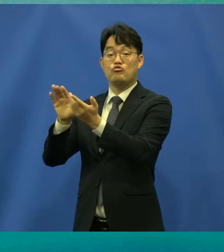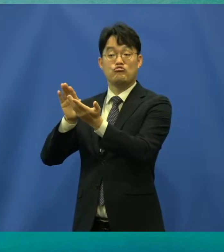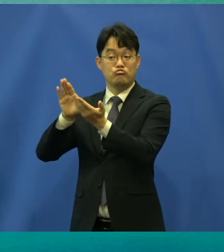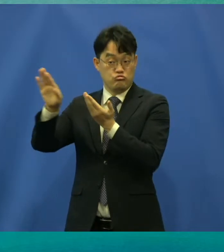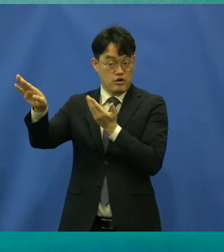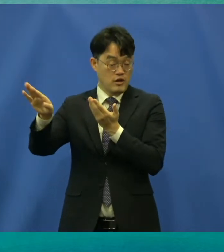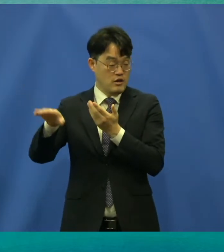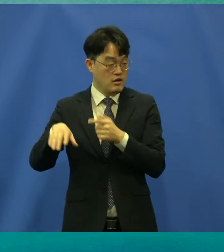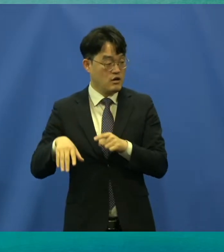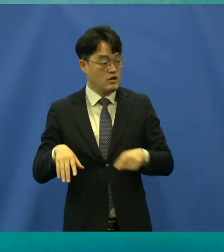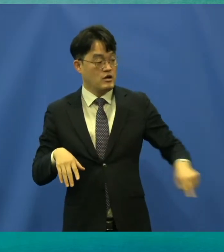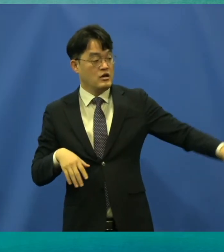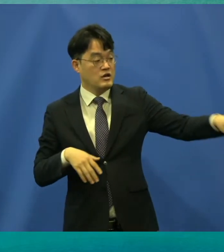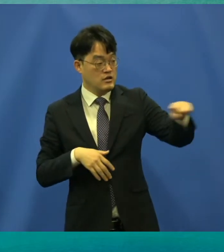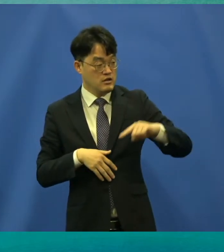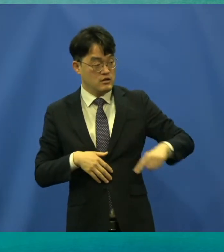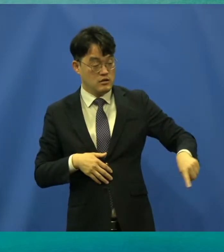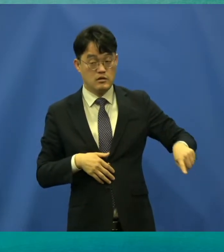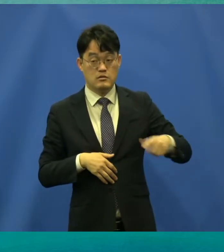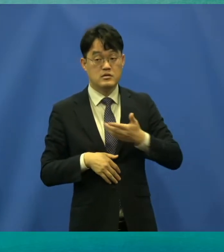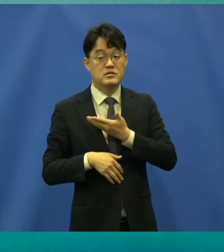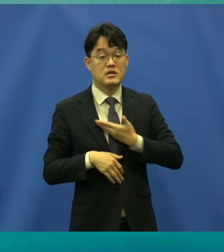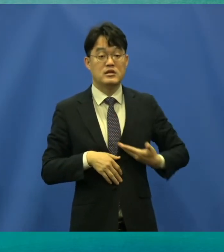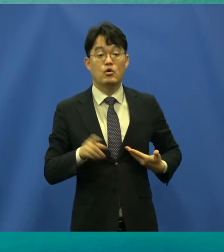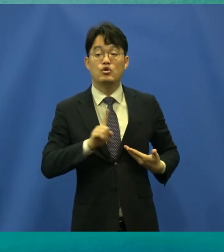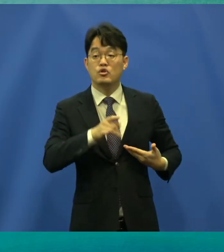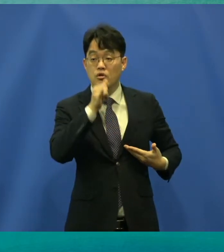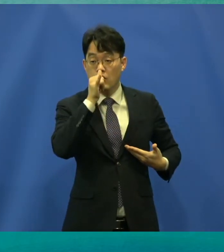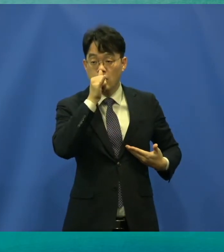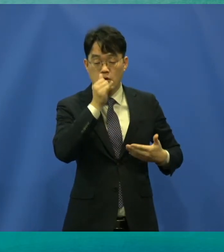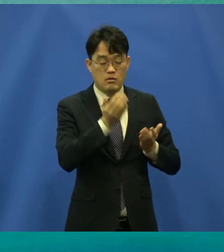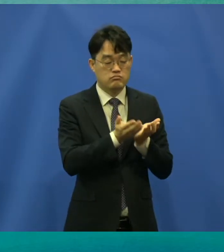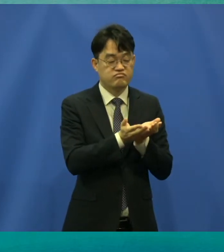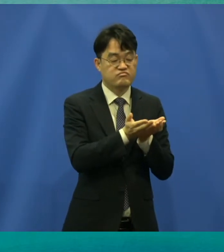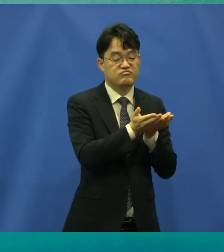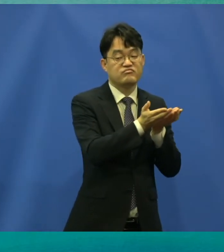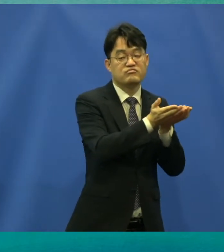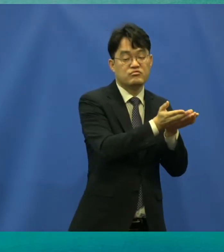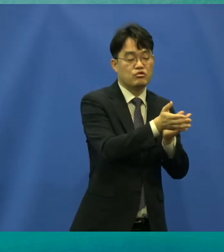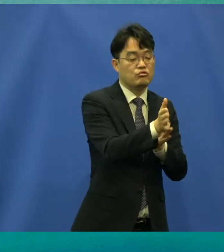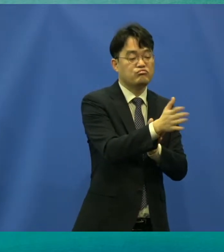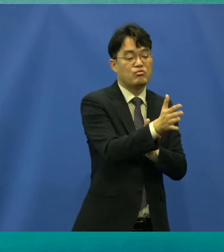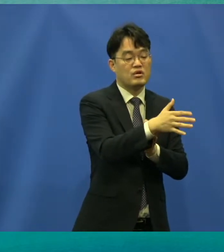디베랴 바닷가에 갔을까요? 바로 이것입니다. 자기 거부입니다.